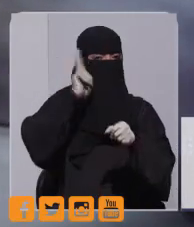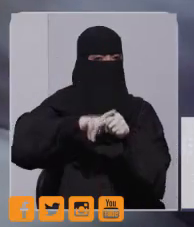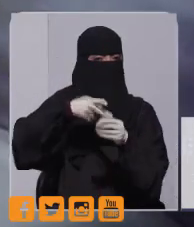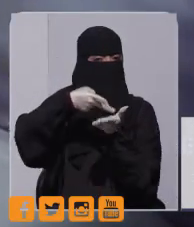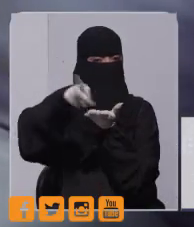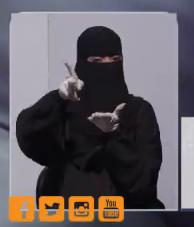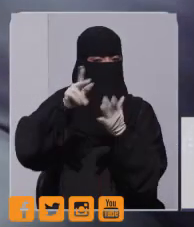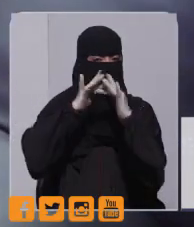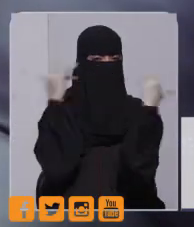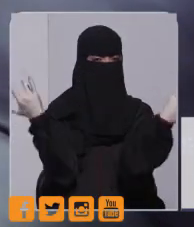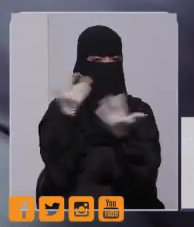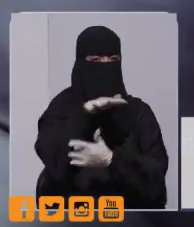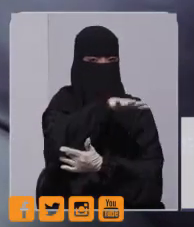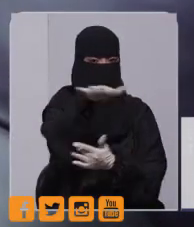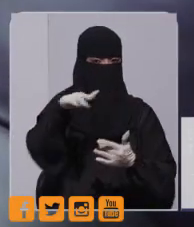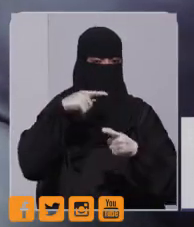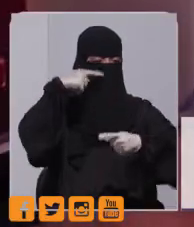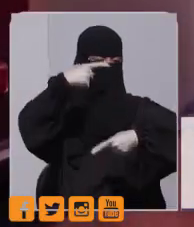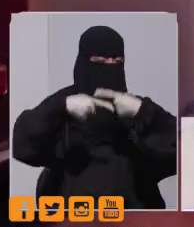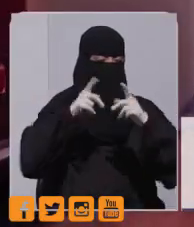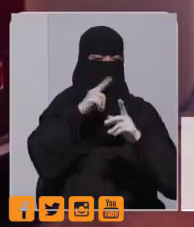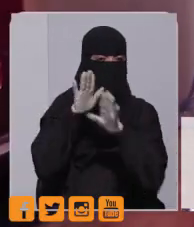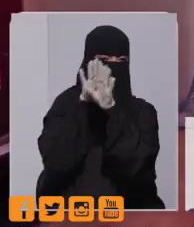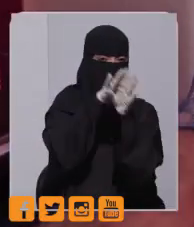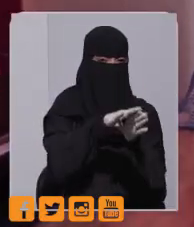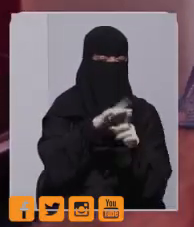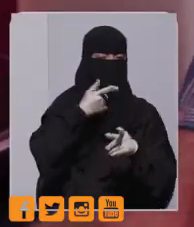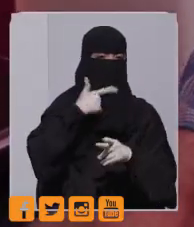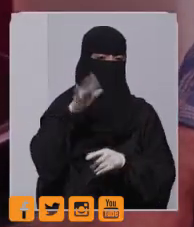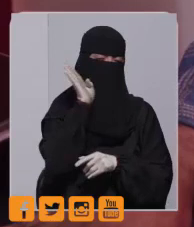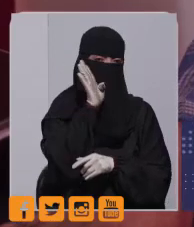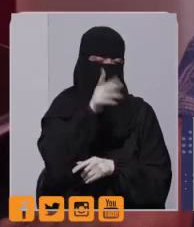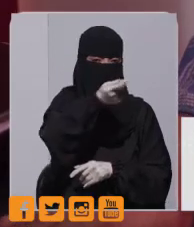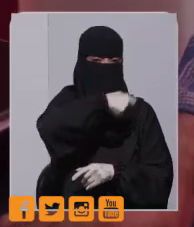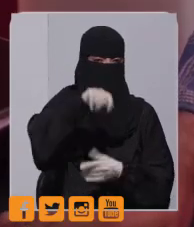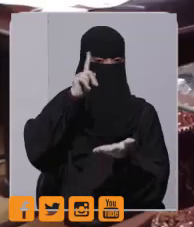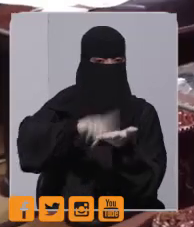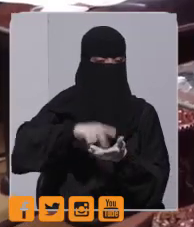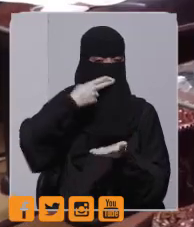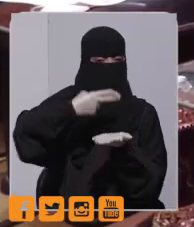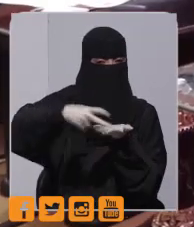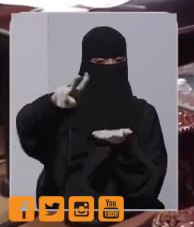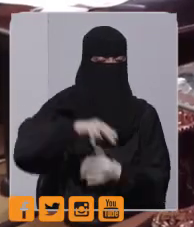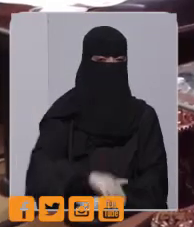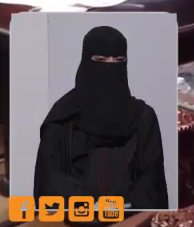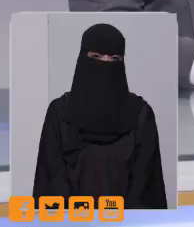الى ان السلطه المحليه ستكون على الدوام مسانده لاستمرار التعليم وتحقيق رسالته